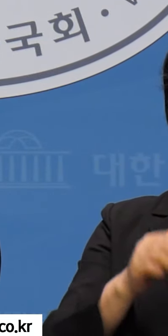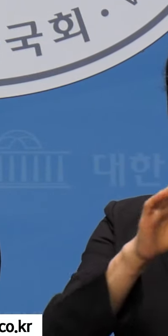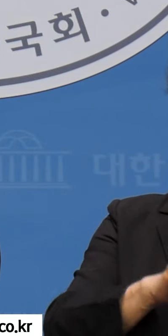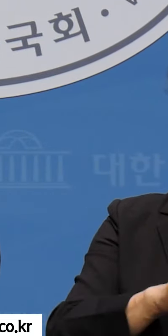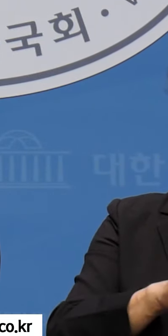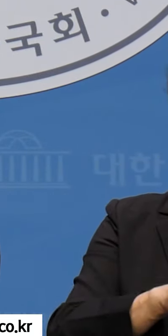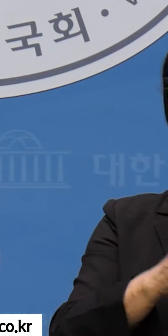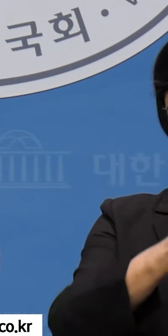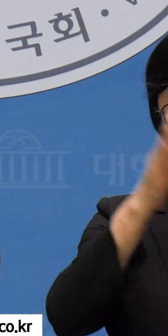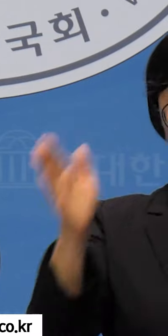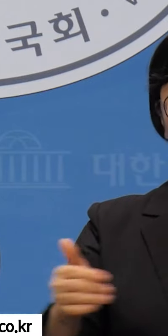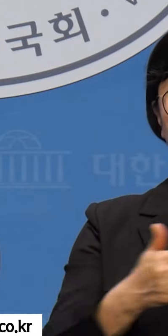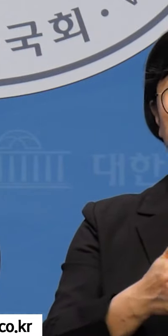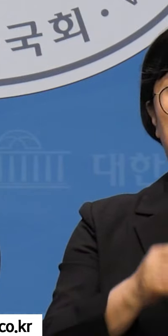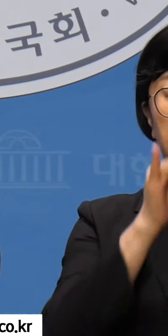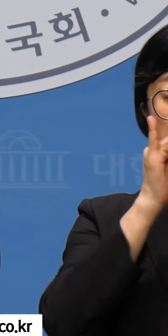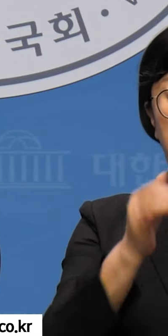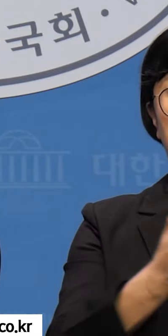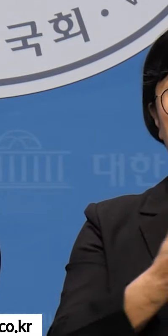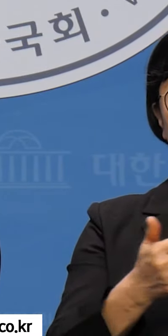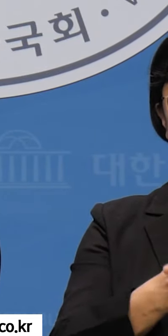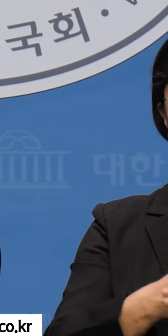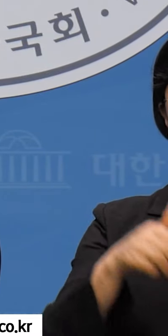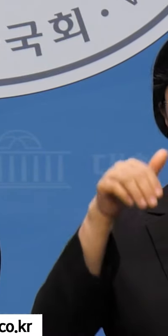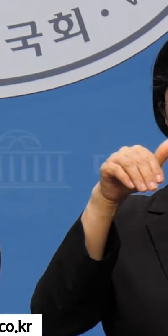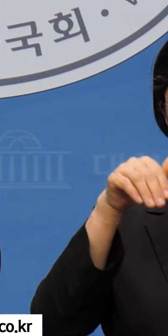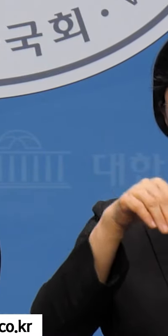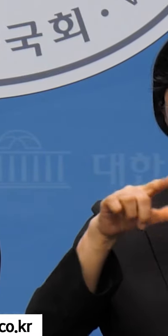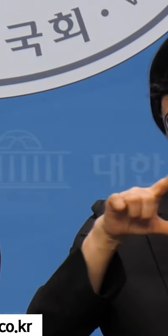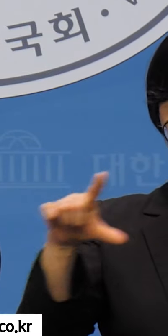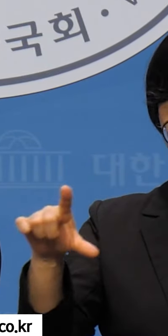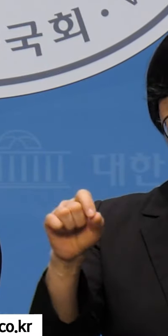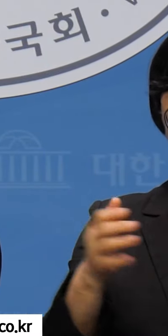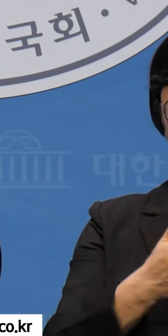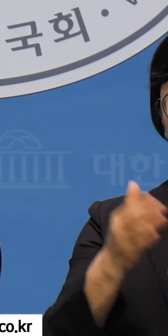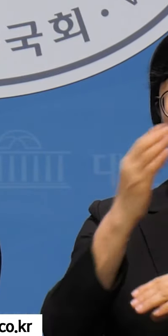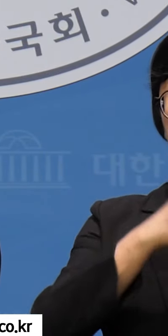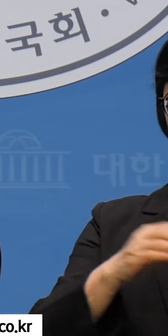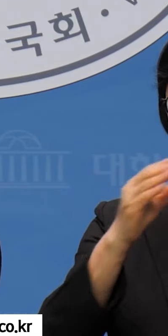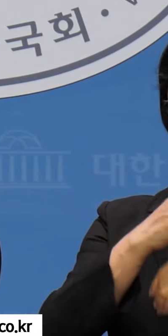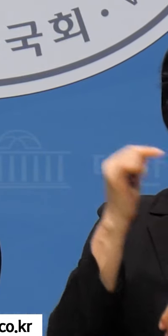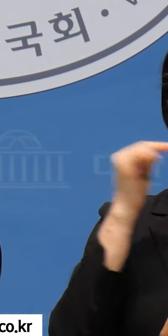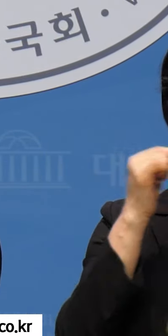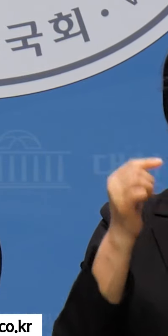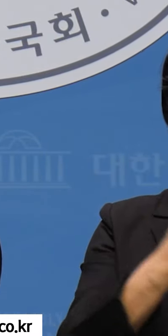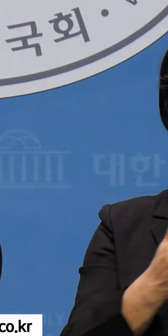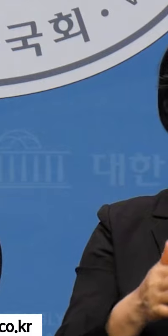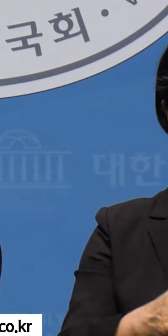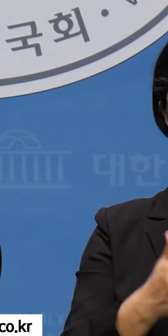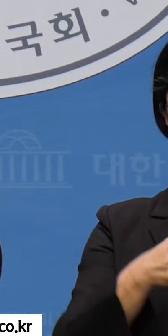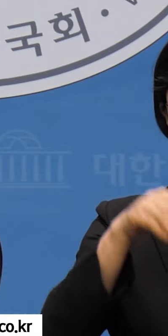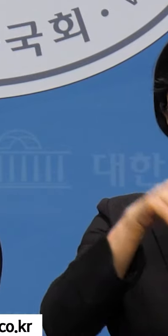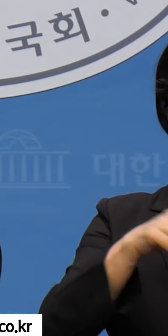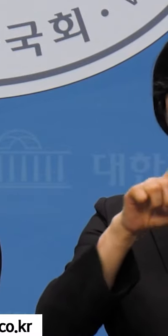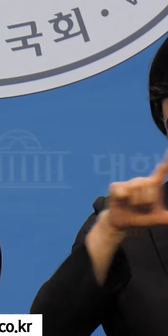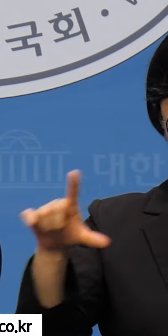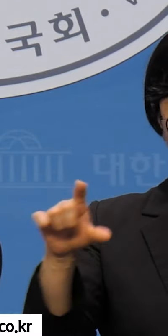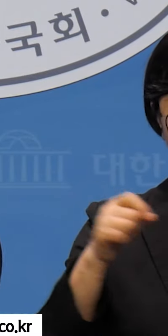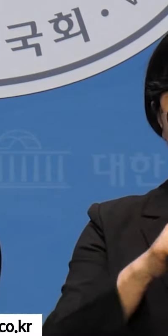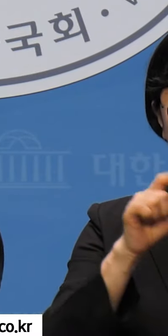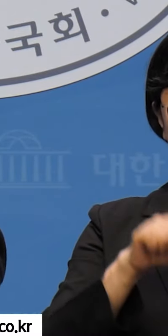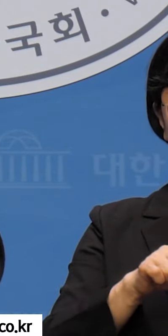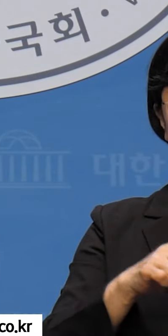보관기간 연장. 5. 투표지 분류기 보안 강화. 6. 투표지 이미지